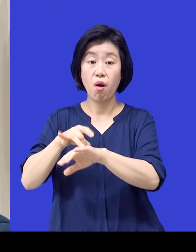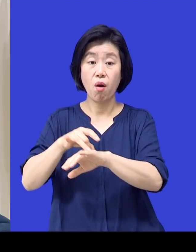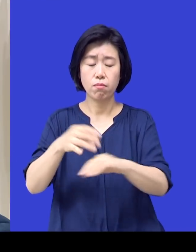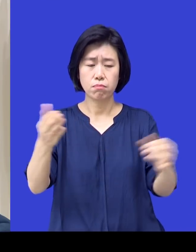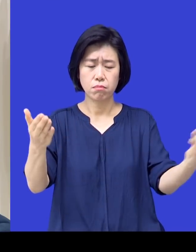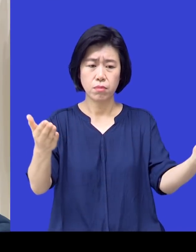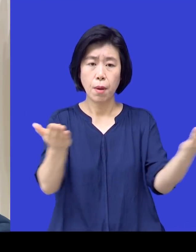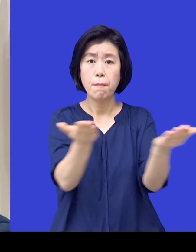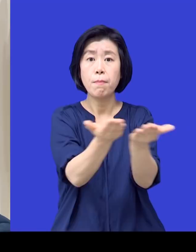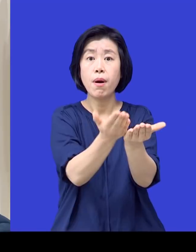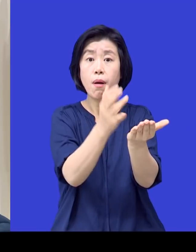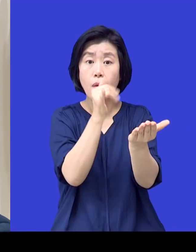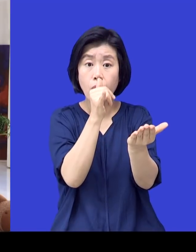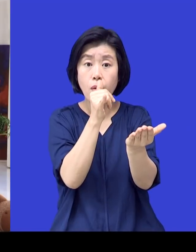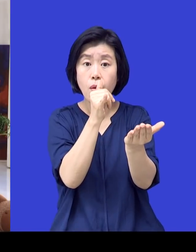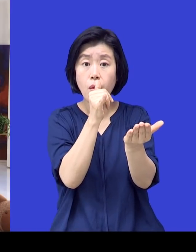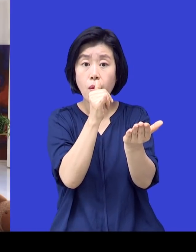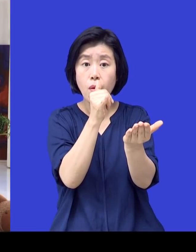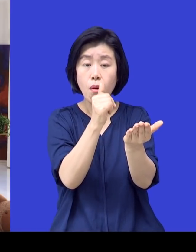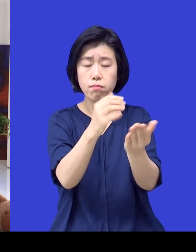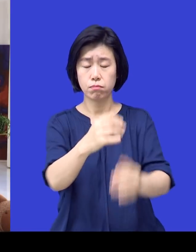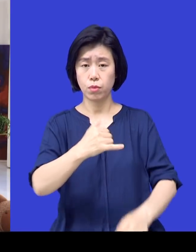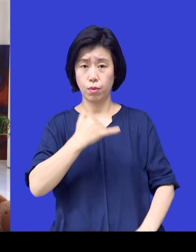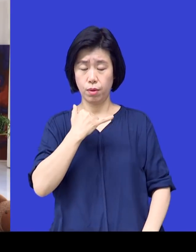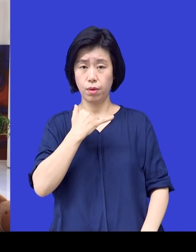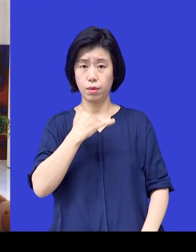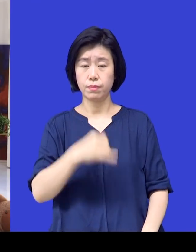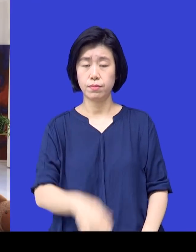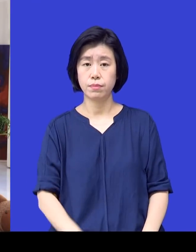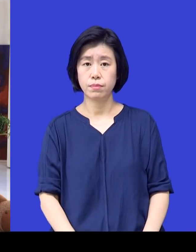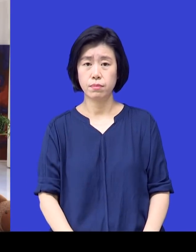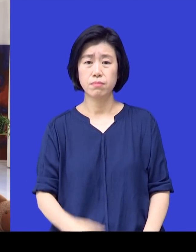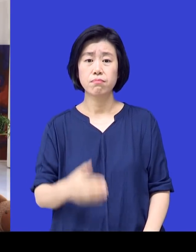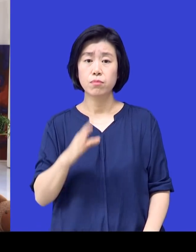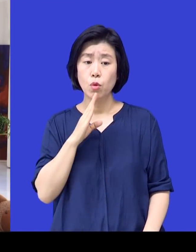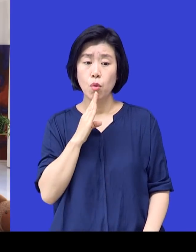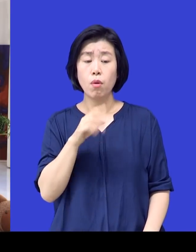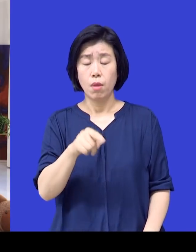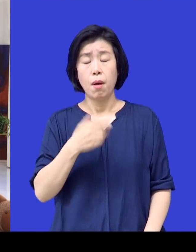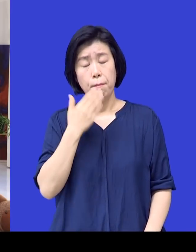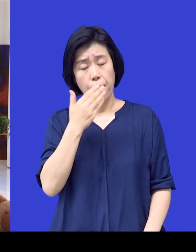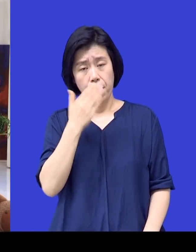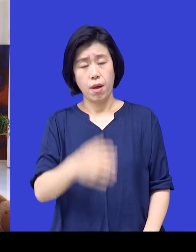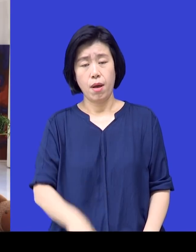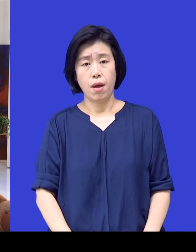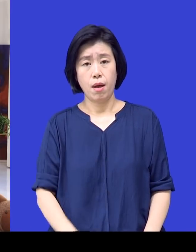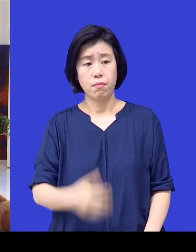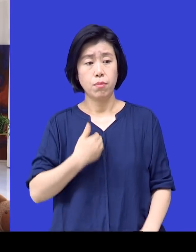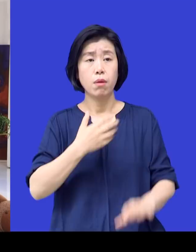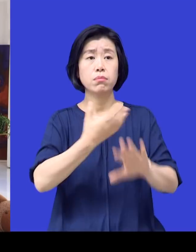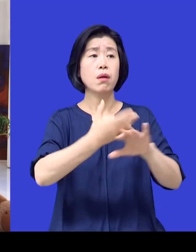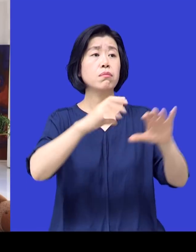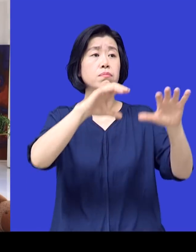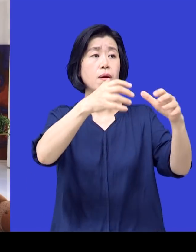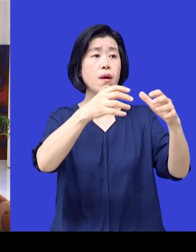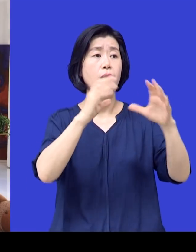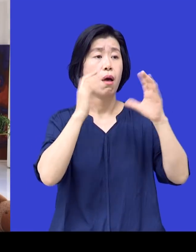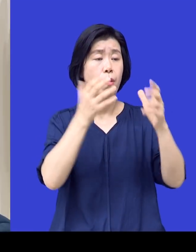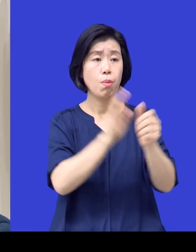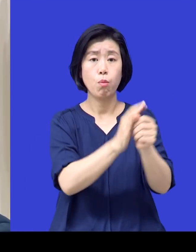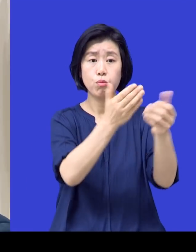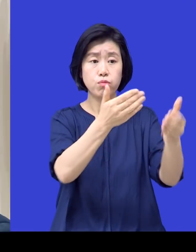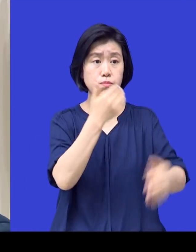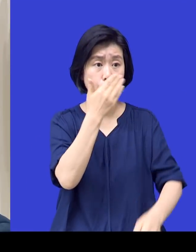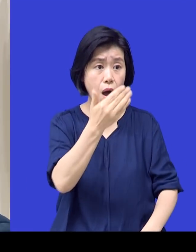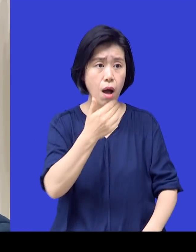그렇고 당연히 이거는 해야 되는 거 아니냐. 전 세계의 어린아이들을 살리자고 외치는 사람이 네. 이거 안 하는 게 말이